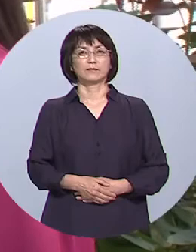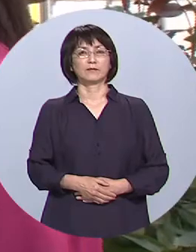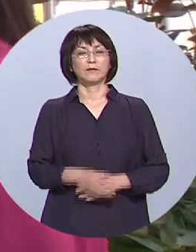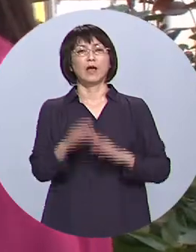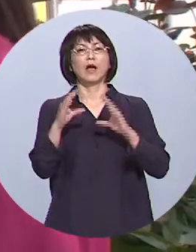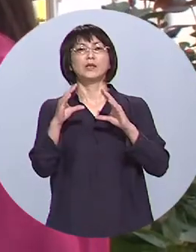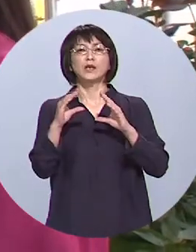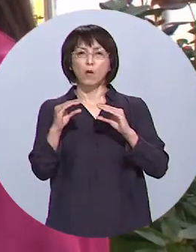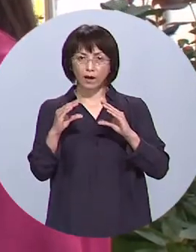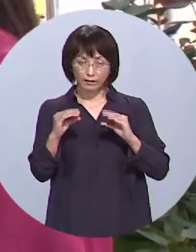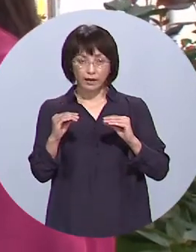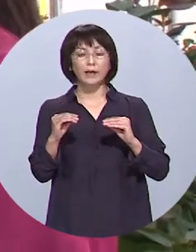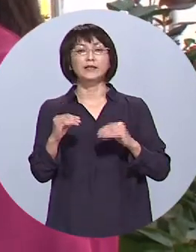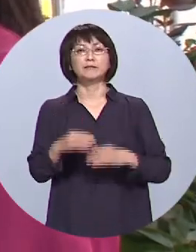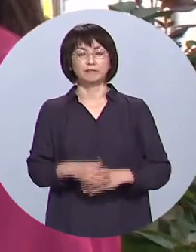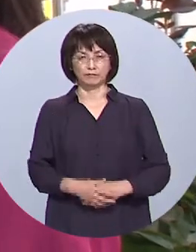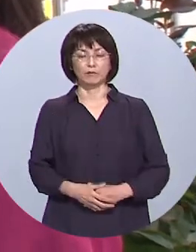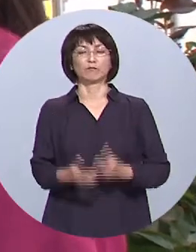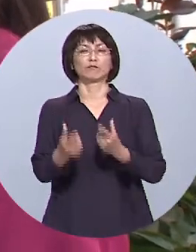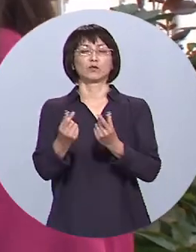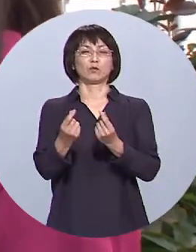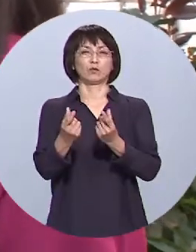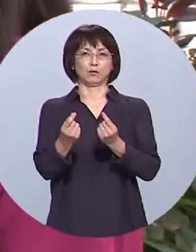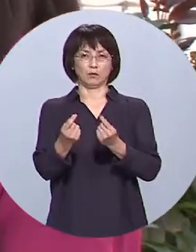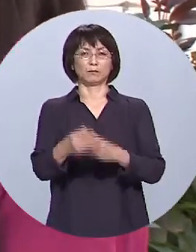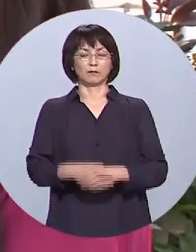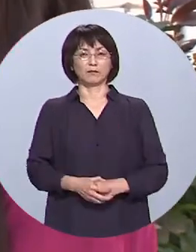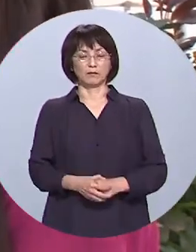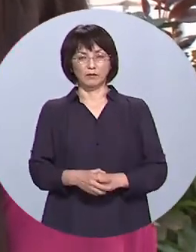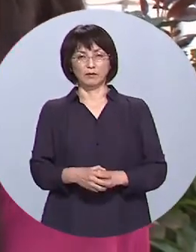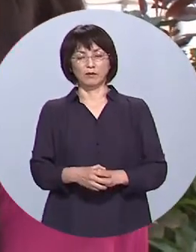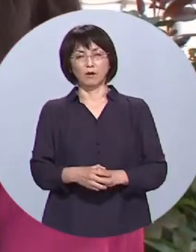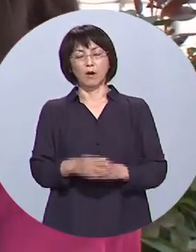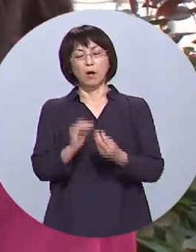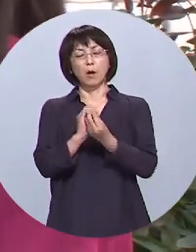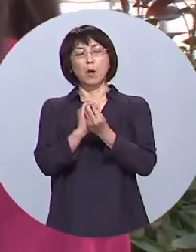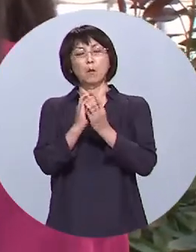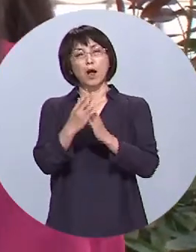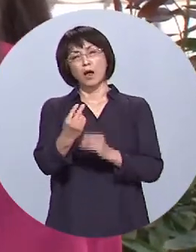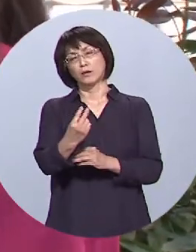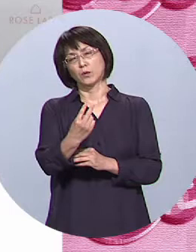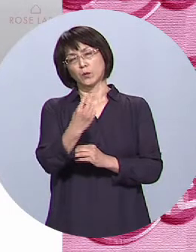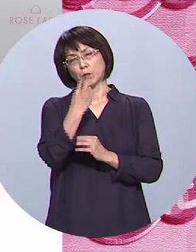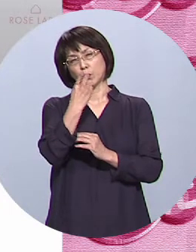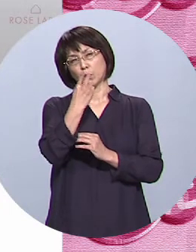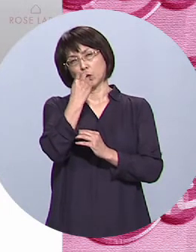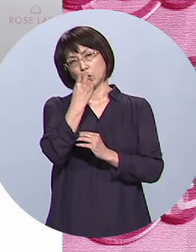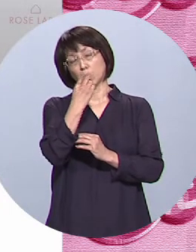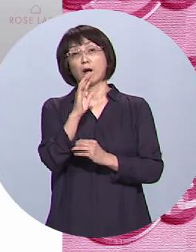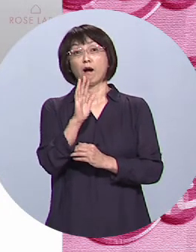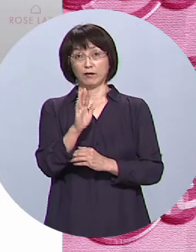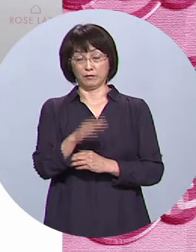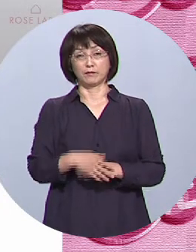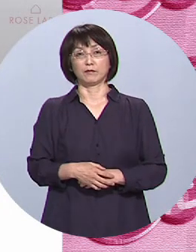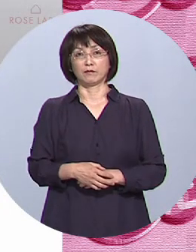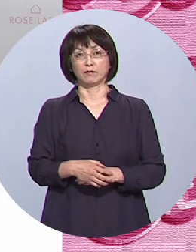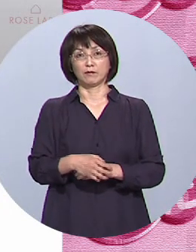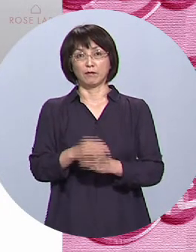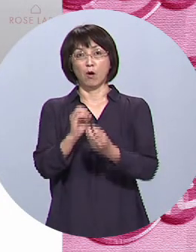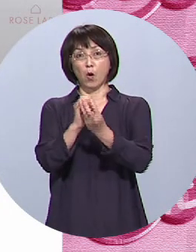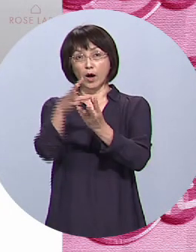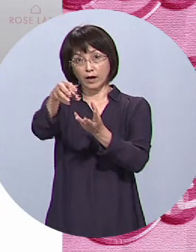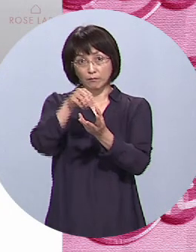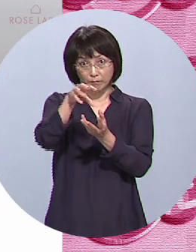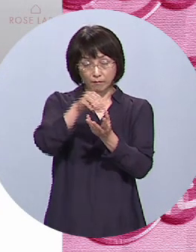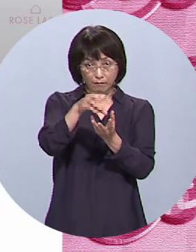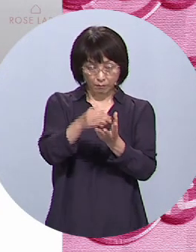柔らかいですね。 そうなんです。 しかもあのバラの風味がすごい。 収穫されたバラの